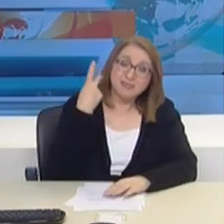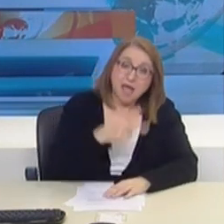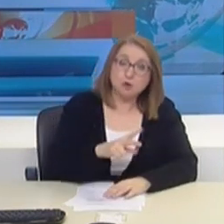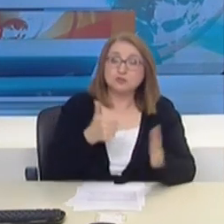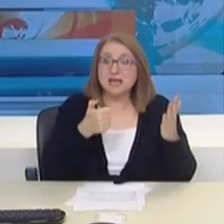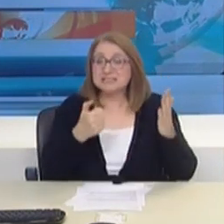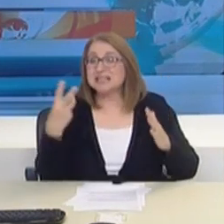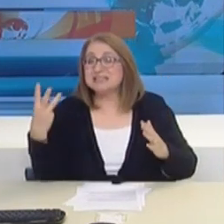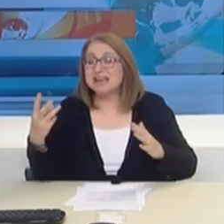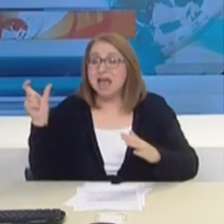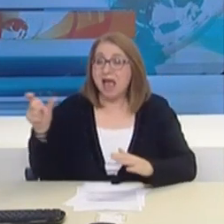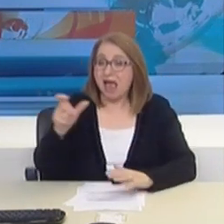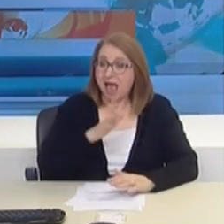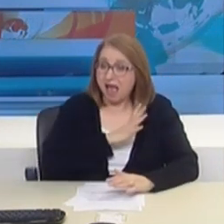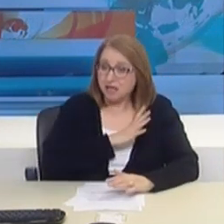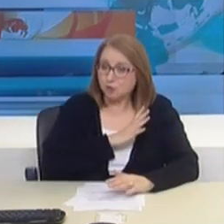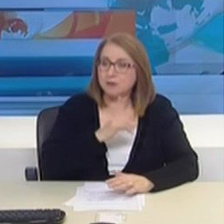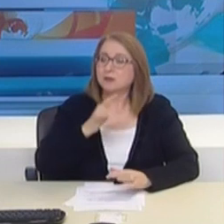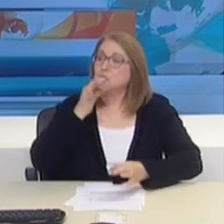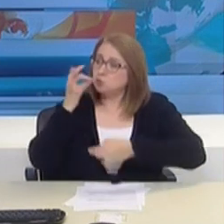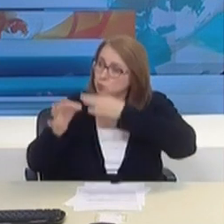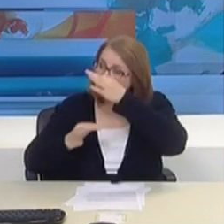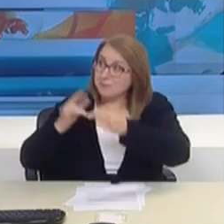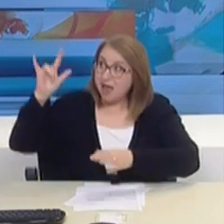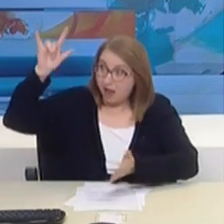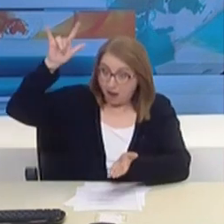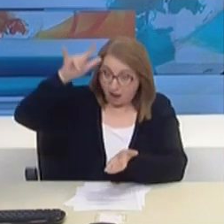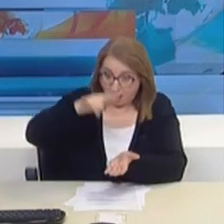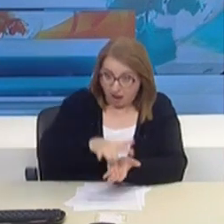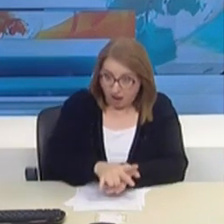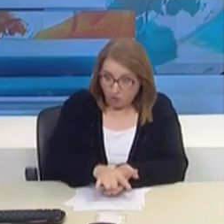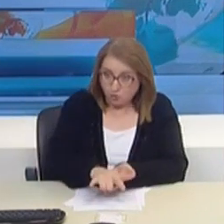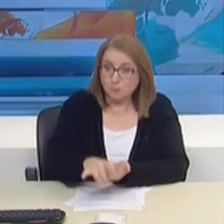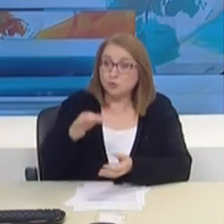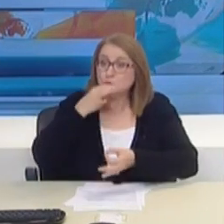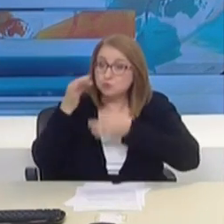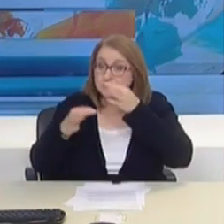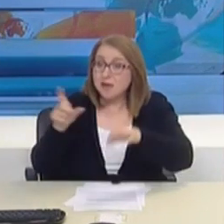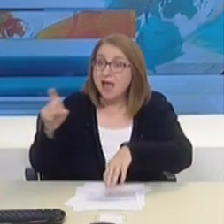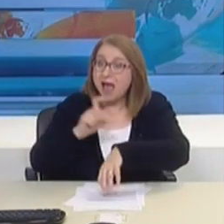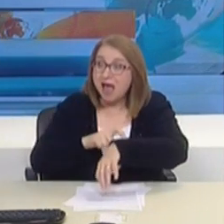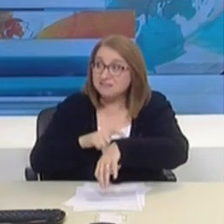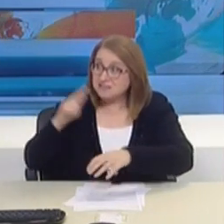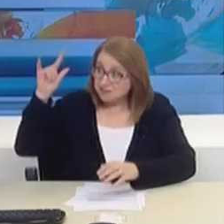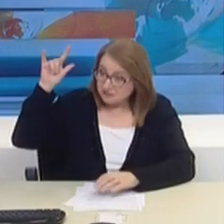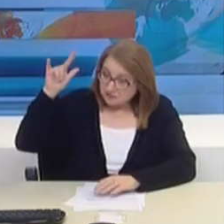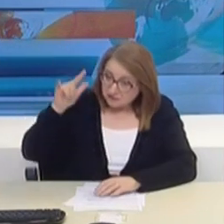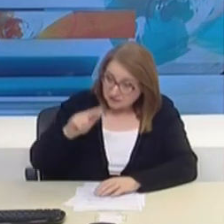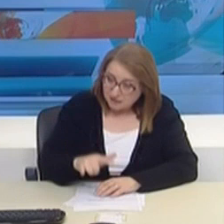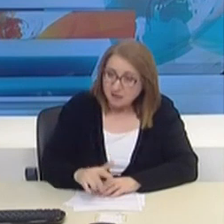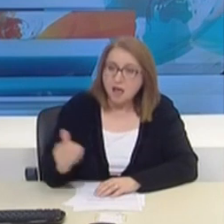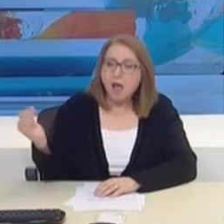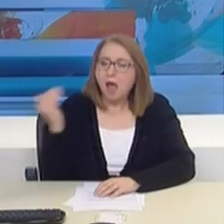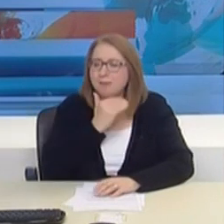263 συμπολίτες μας, τους ανακοινώθηκε στο αεροδρόμιο και στην πτήση ότι από την ώρα που θα έρχονταν θα προχώρουσαν